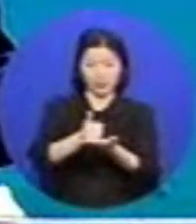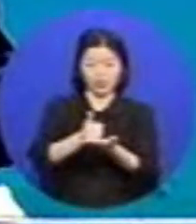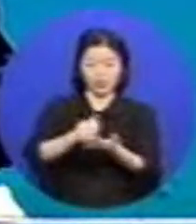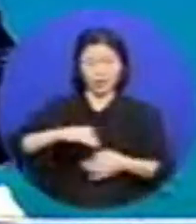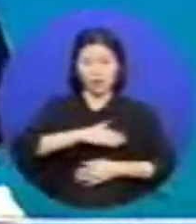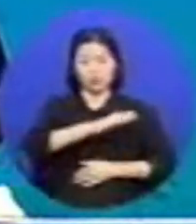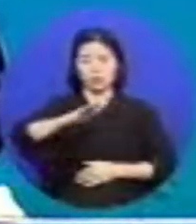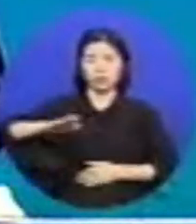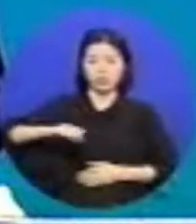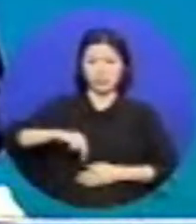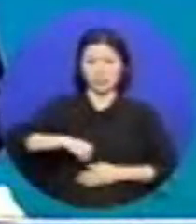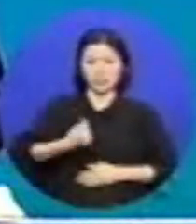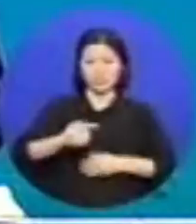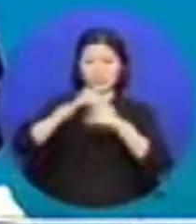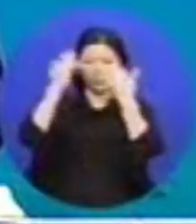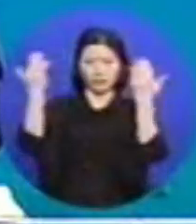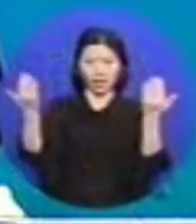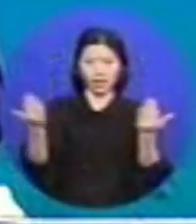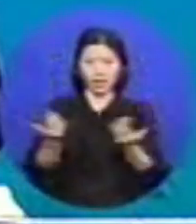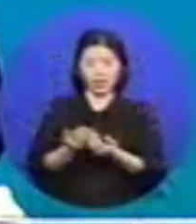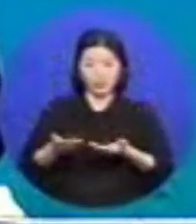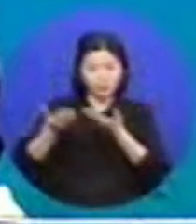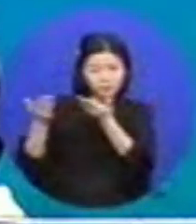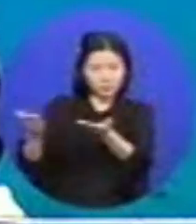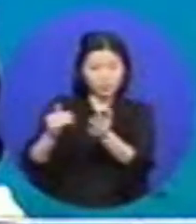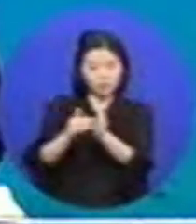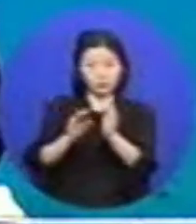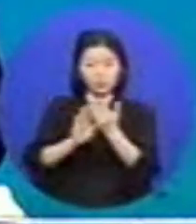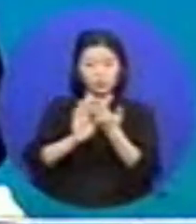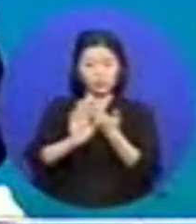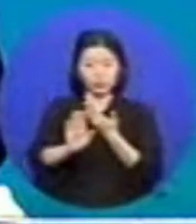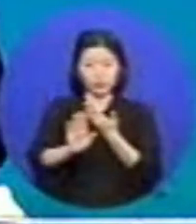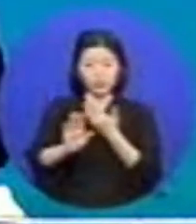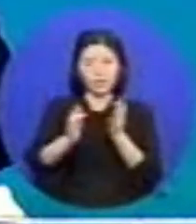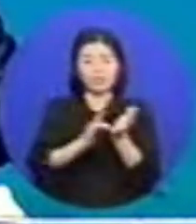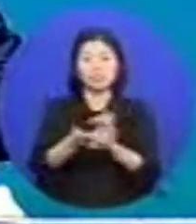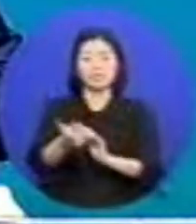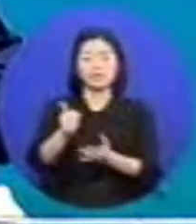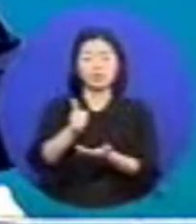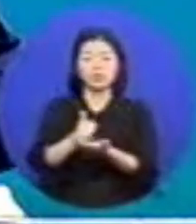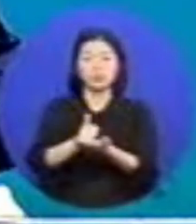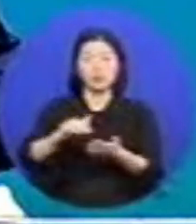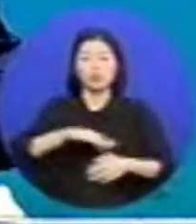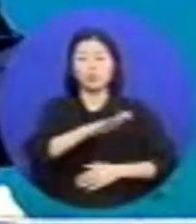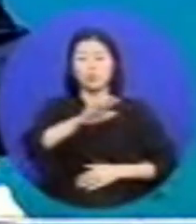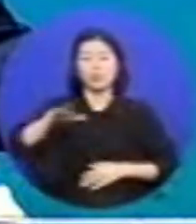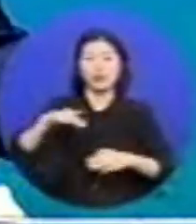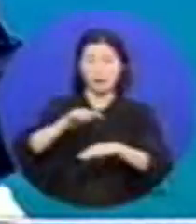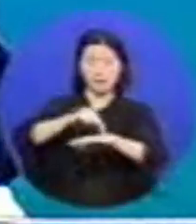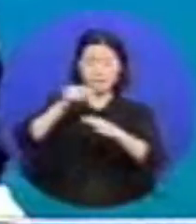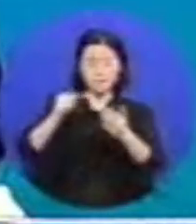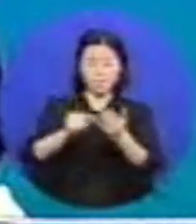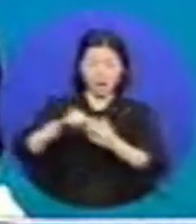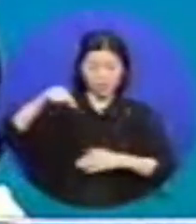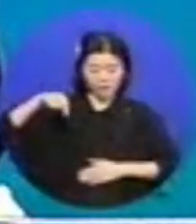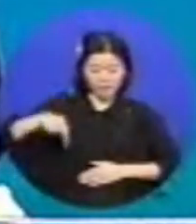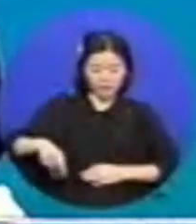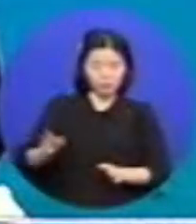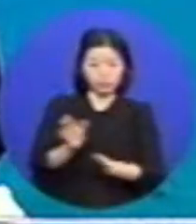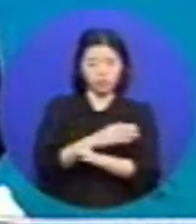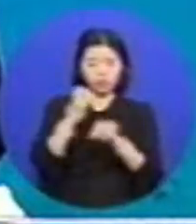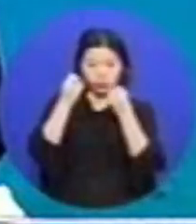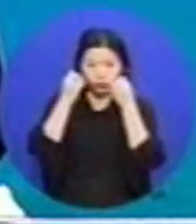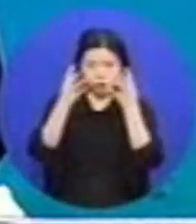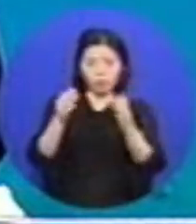우리 자신을 다 드리고 나면, 그러면 예수님은 우리를 마음 깊은 곳에서부터 완전히 우리를 새로